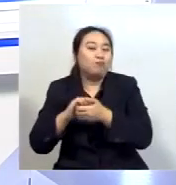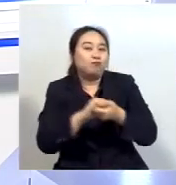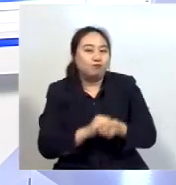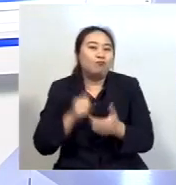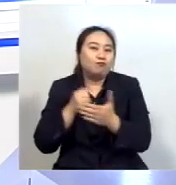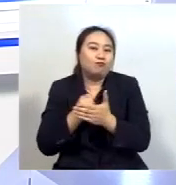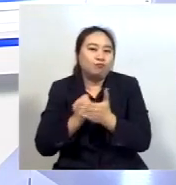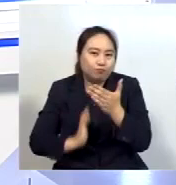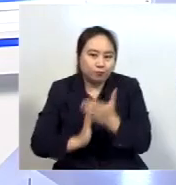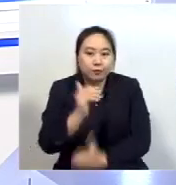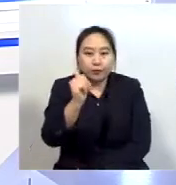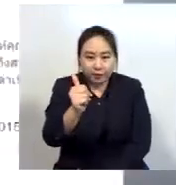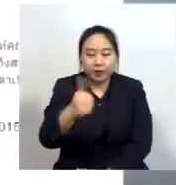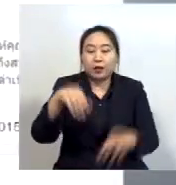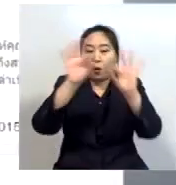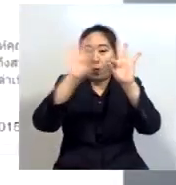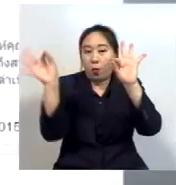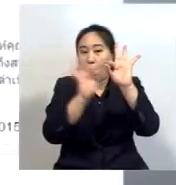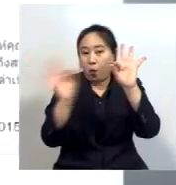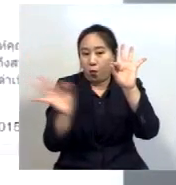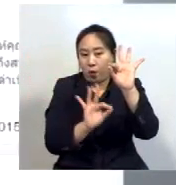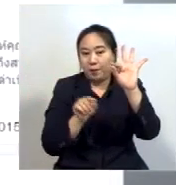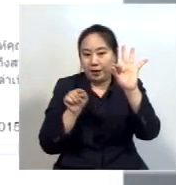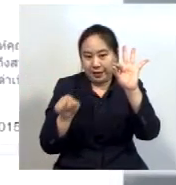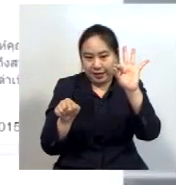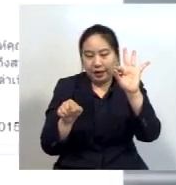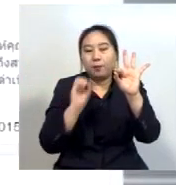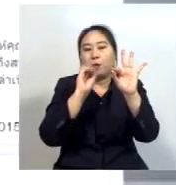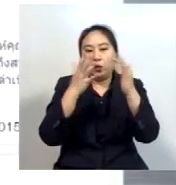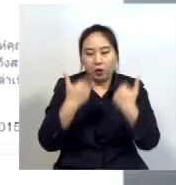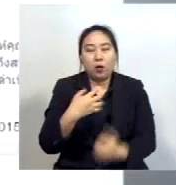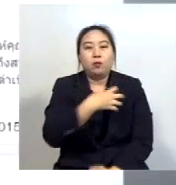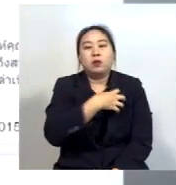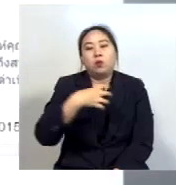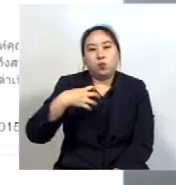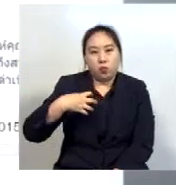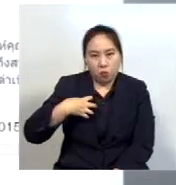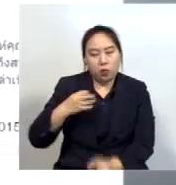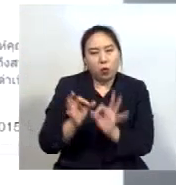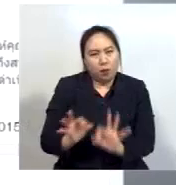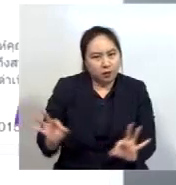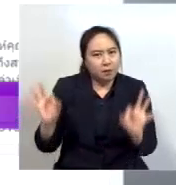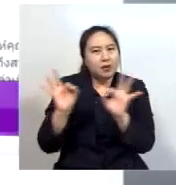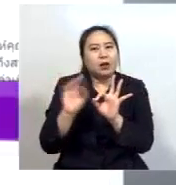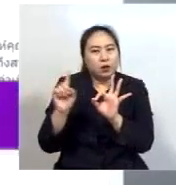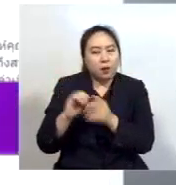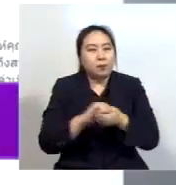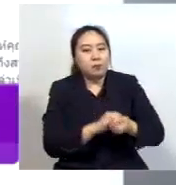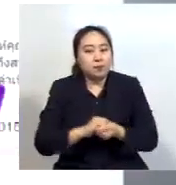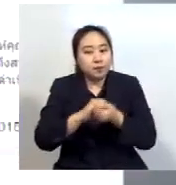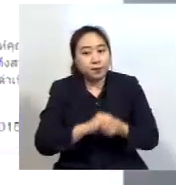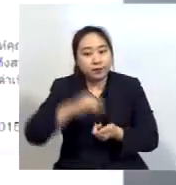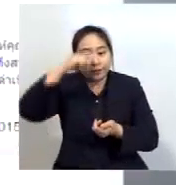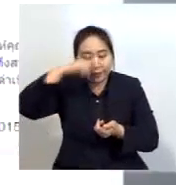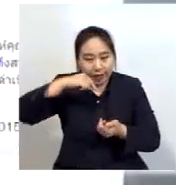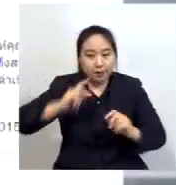ค่ะซึ่งข้อความดังกล่าวเป็นการยืนยันนะคะว่าทางสถานทูตให้ความสำคัญกับการประสานงานและความร่วมมือกับไทยไม่ว่าจะ